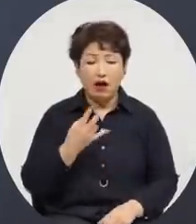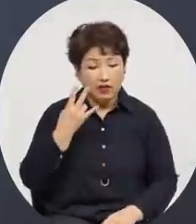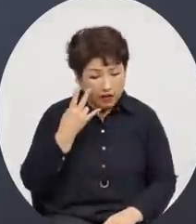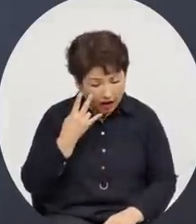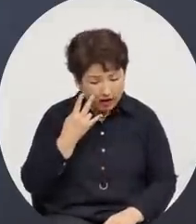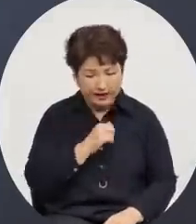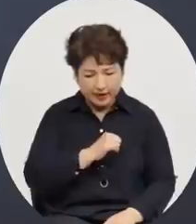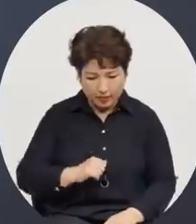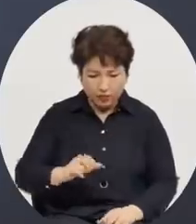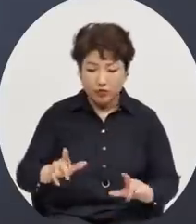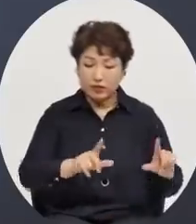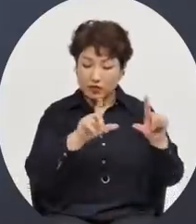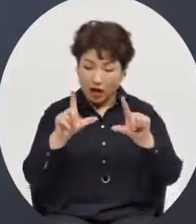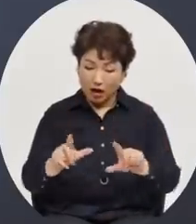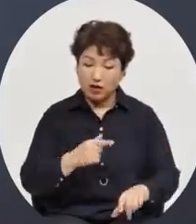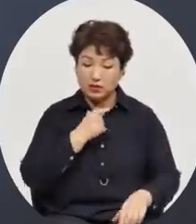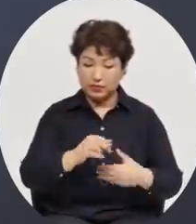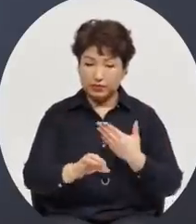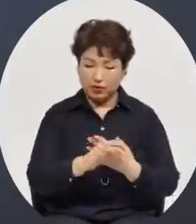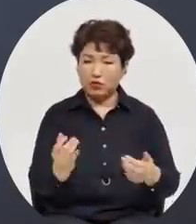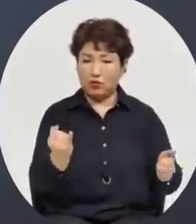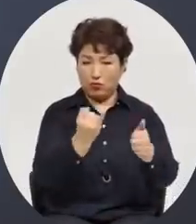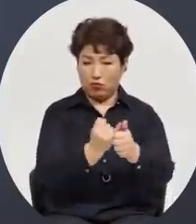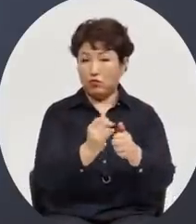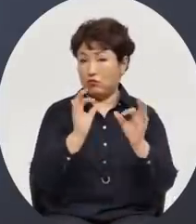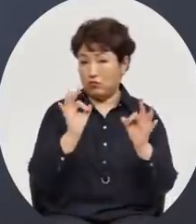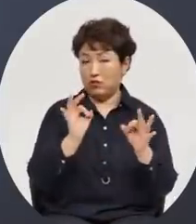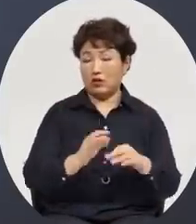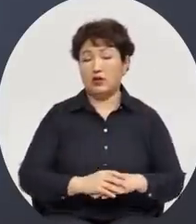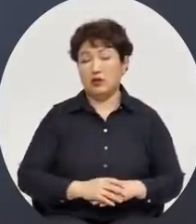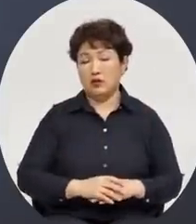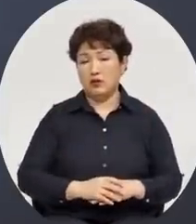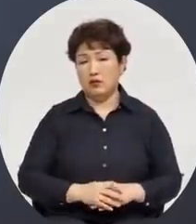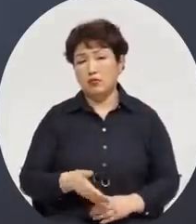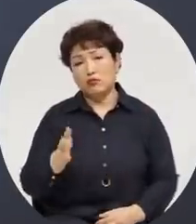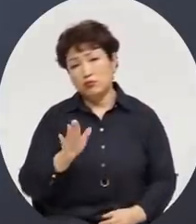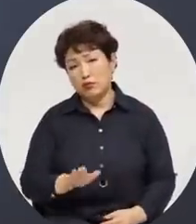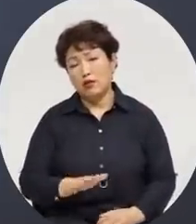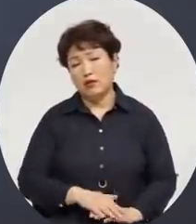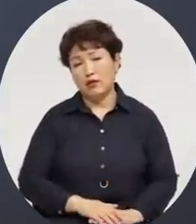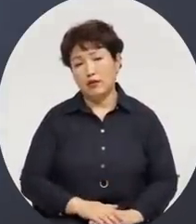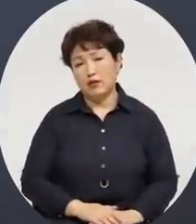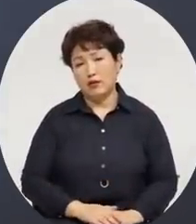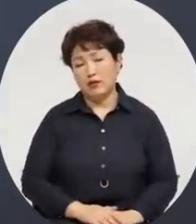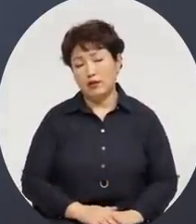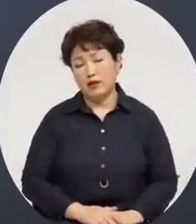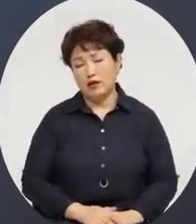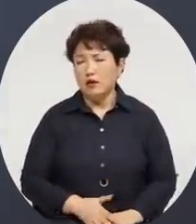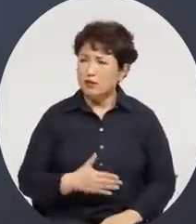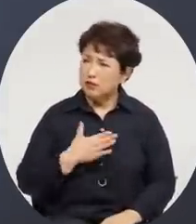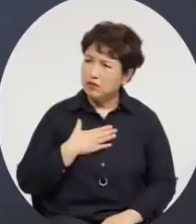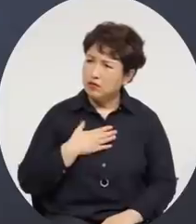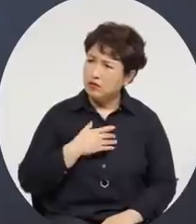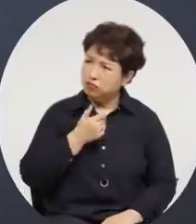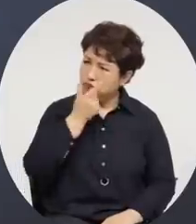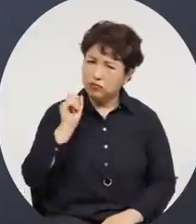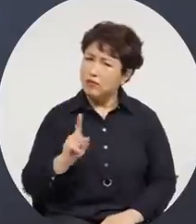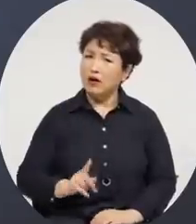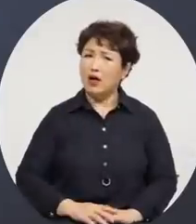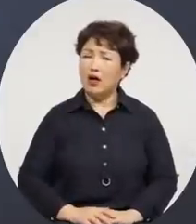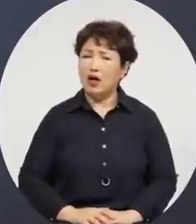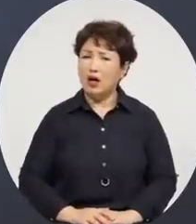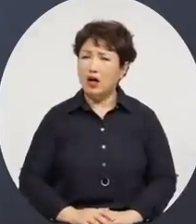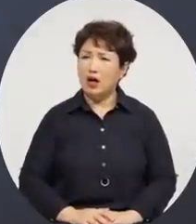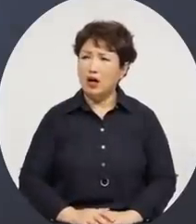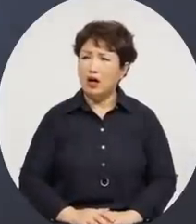살려면 결혼을 해도 되고, 근데 자기도 뭐 내가 뭐 내가 뭐가 부족해가 그런 식으로